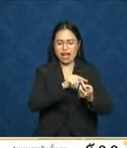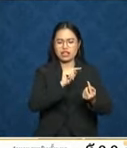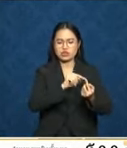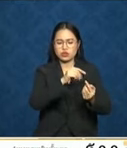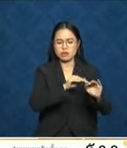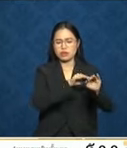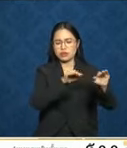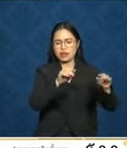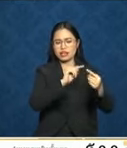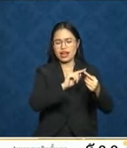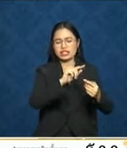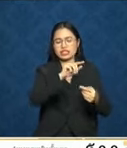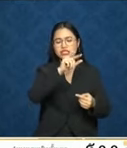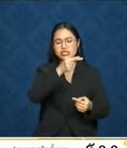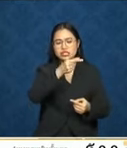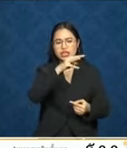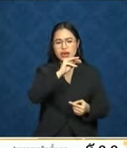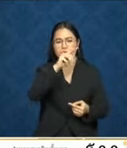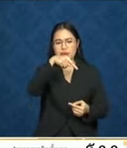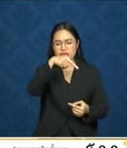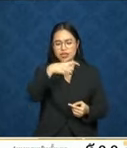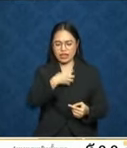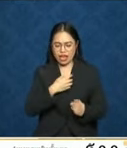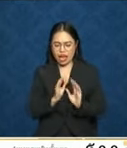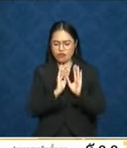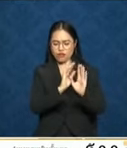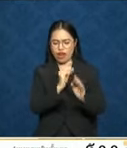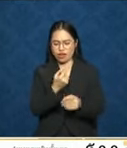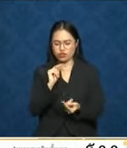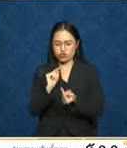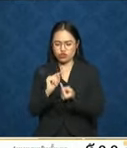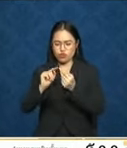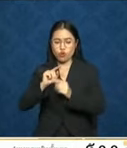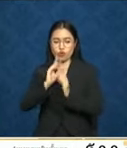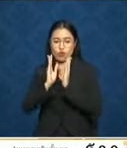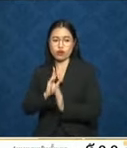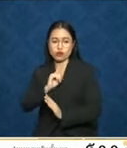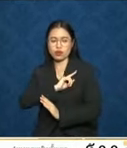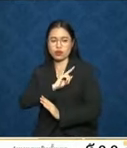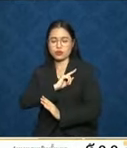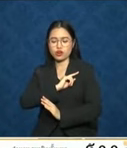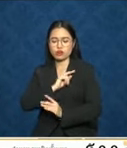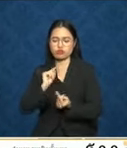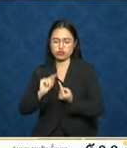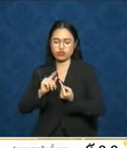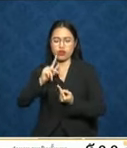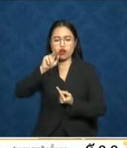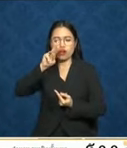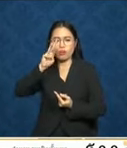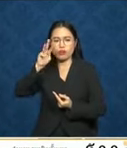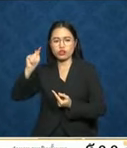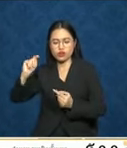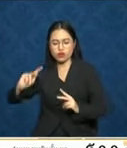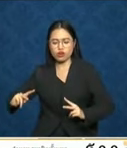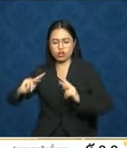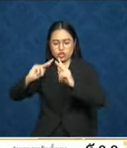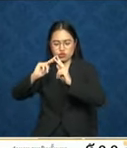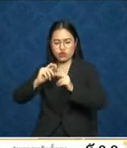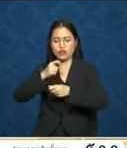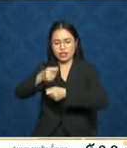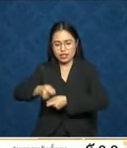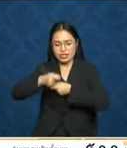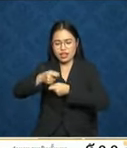ระหนุนครับจึงขอฝากท่านประธานสู่ผู้ที่รับผิดชอบไม่ว่าทางท่านรัฐมนตรีเกษตรและสหกรณ์ทาง